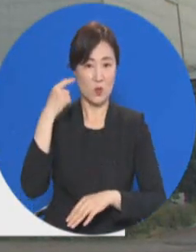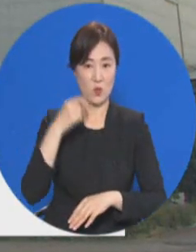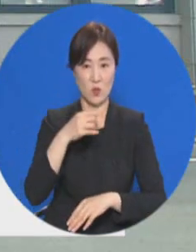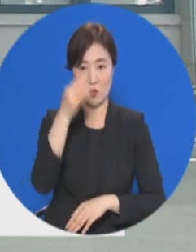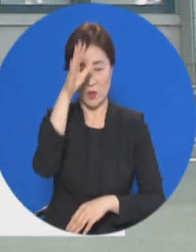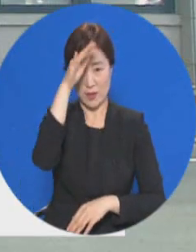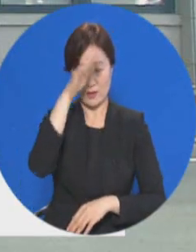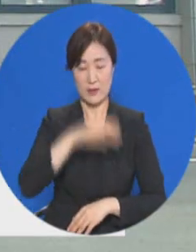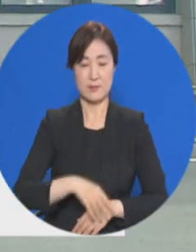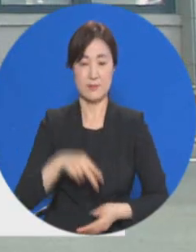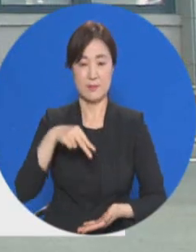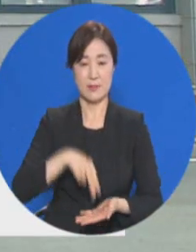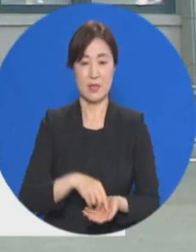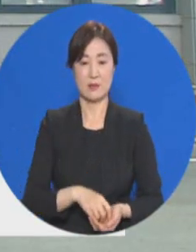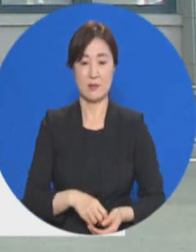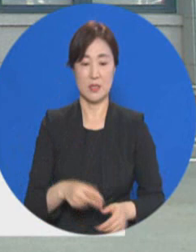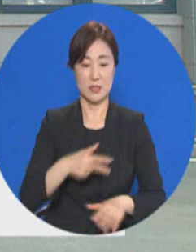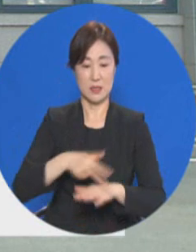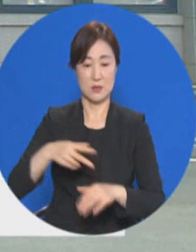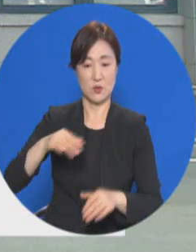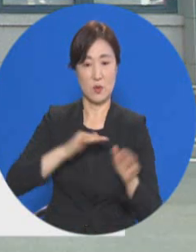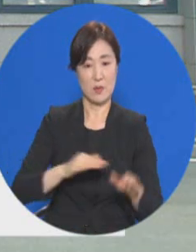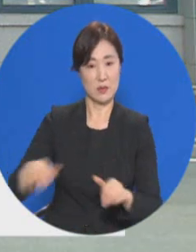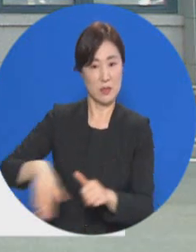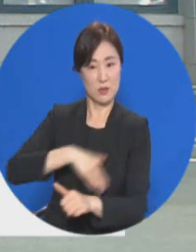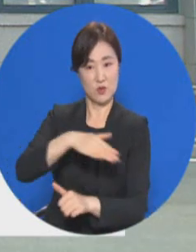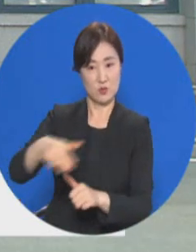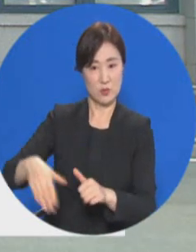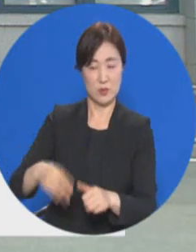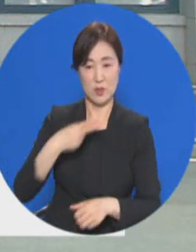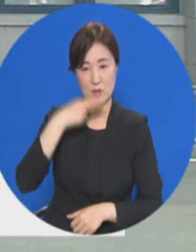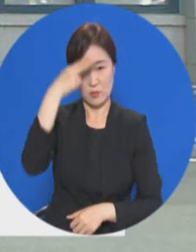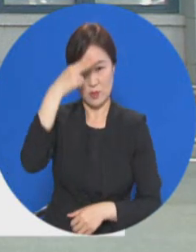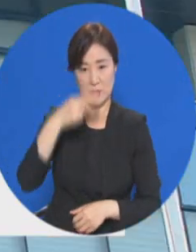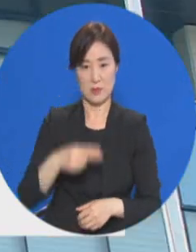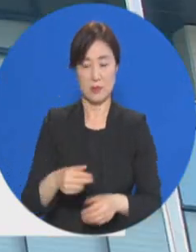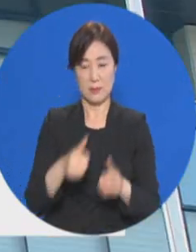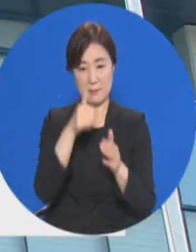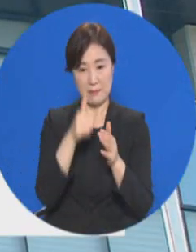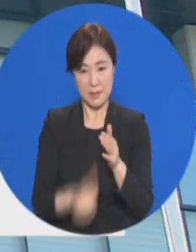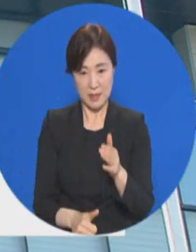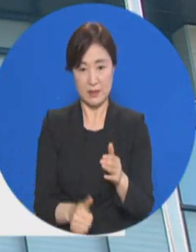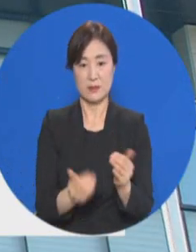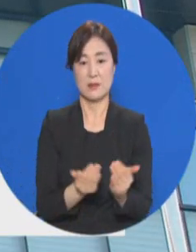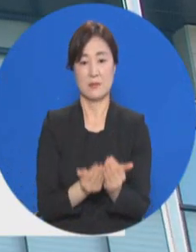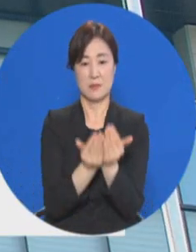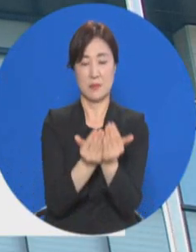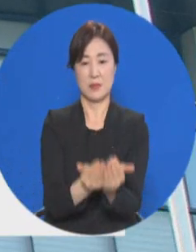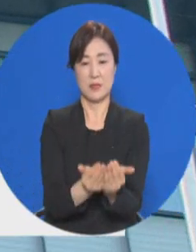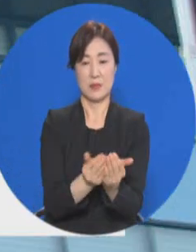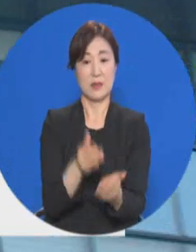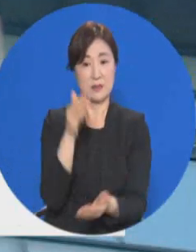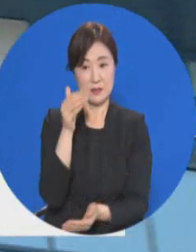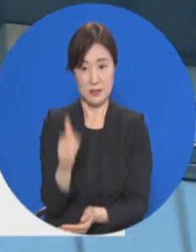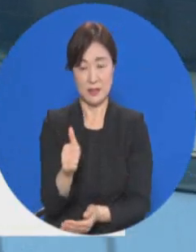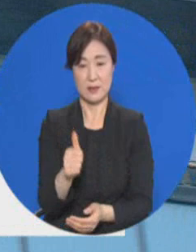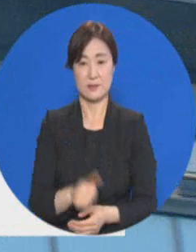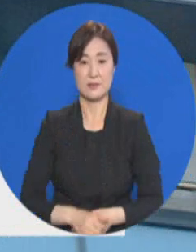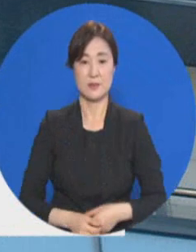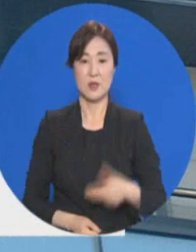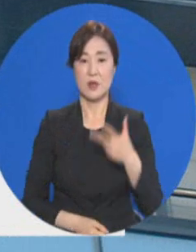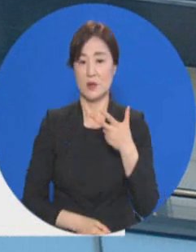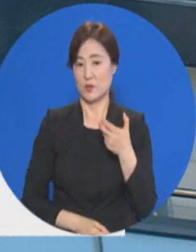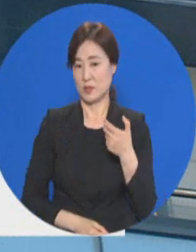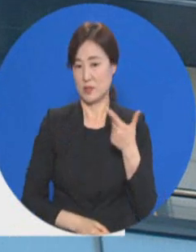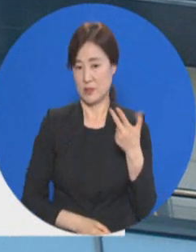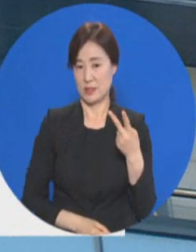독거도 동쪽 6km 해상에서 음주 상태로 바다에 빠진 예인선 29톤급 A호 선장 66살